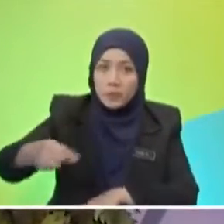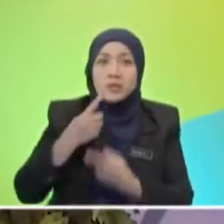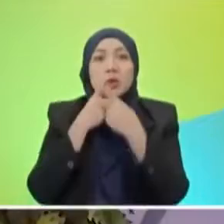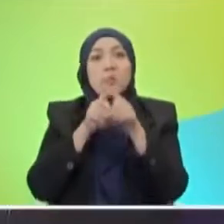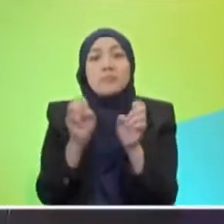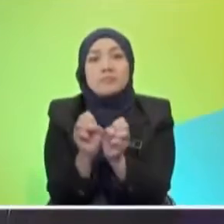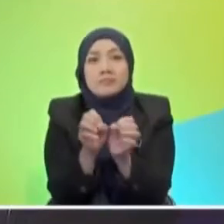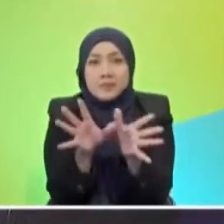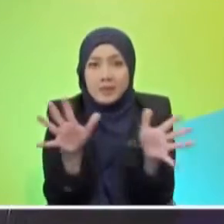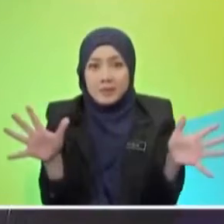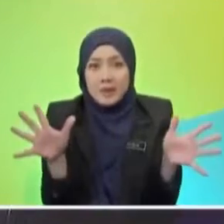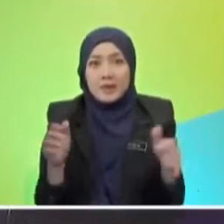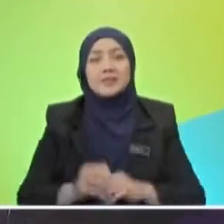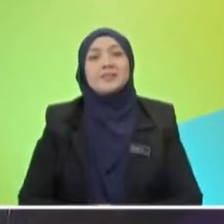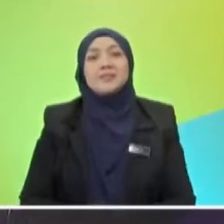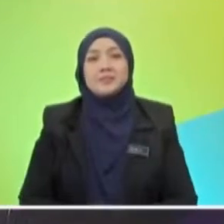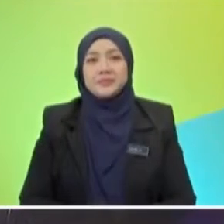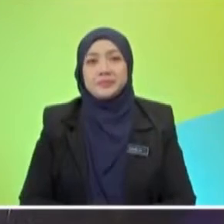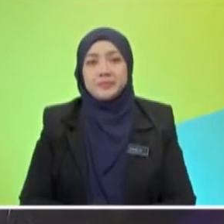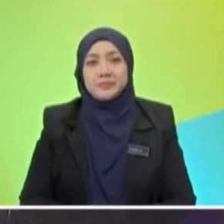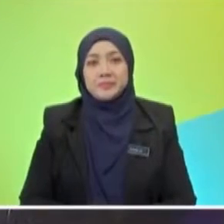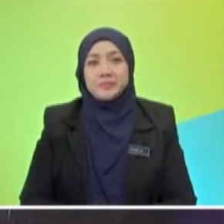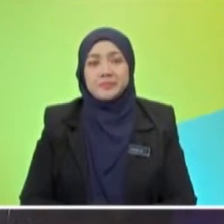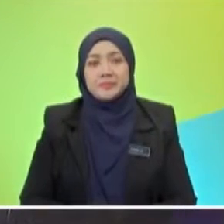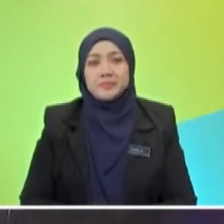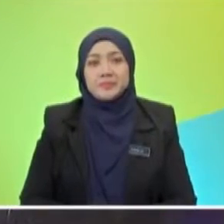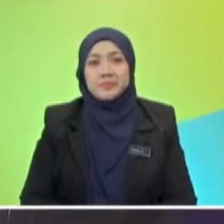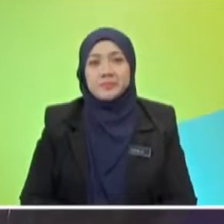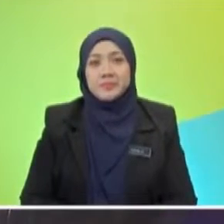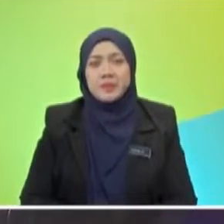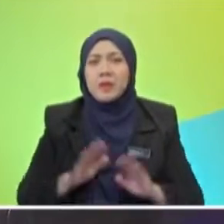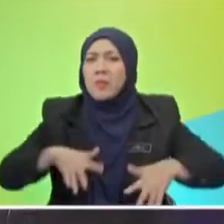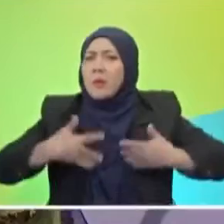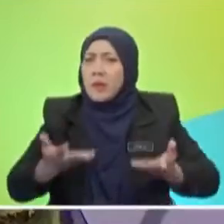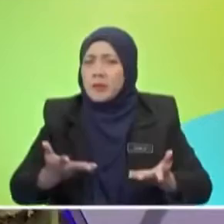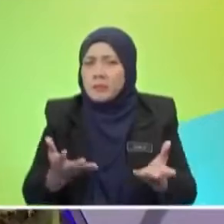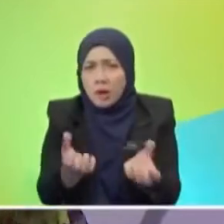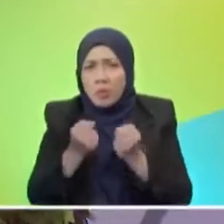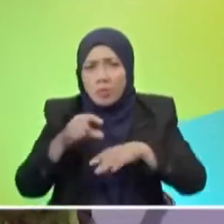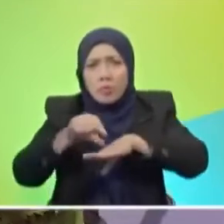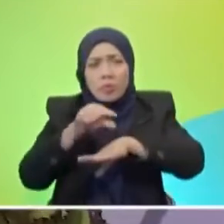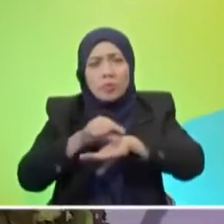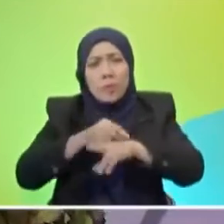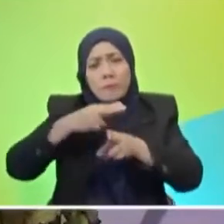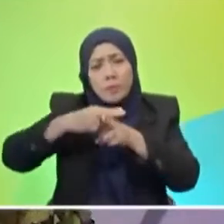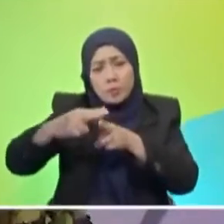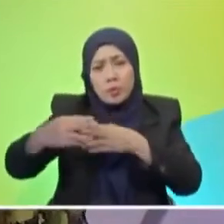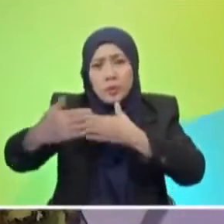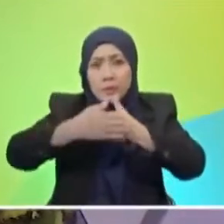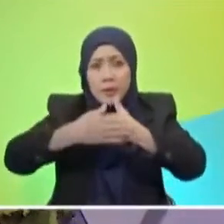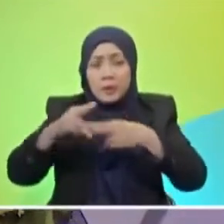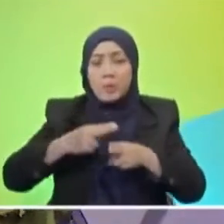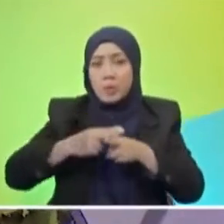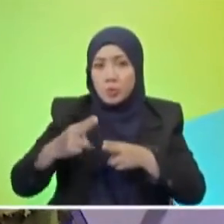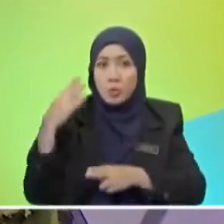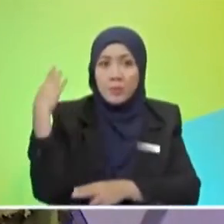bercapah. Wah, baiklah cikgu. Kita teruskan. Kita tengok bagaimana nak gunakan kaedah potong depan, potong belakang